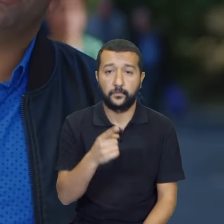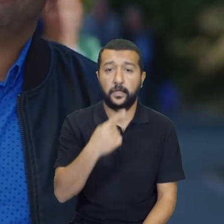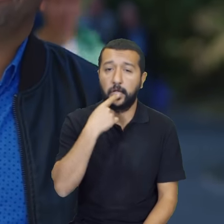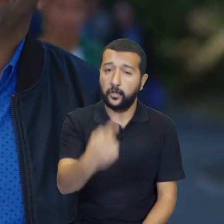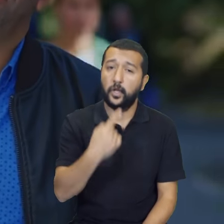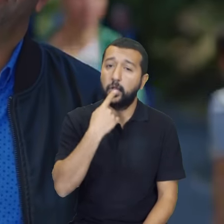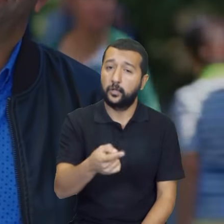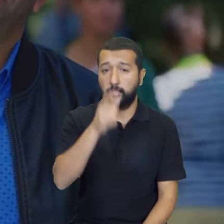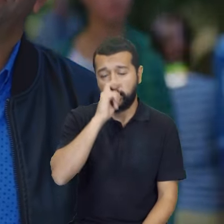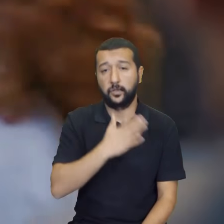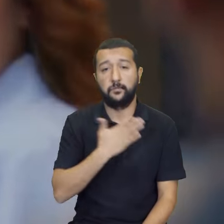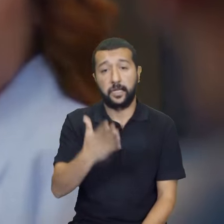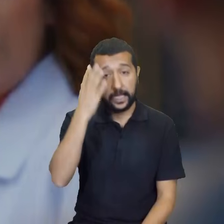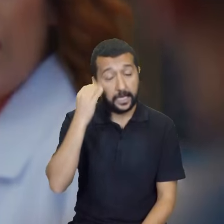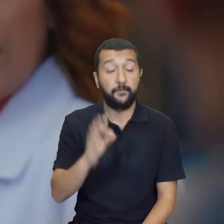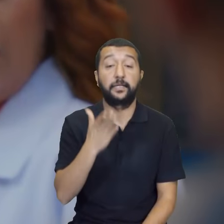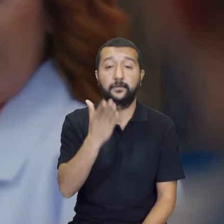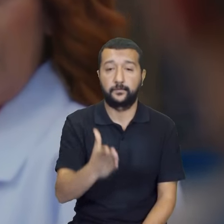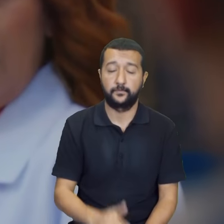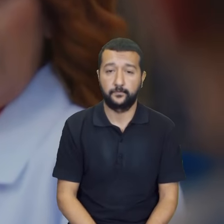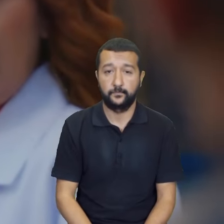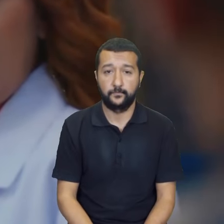Dilimde tüy bitti be sultanım.